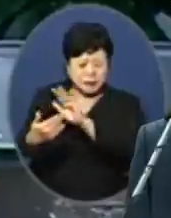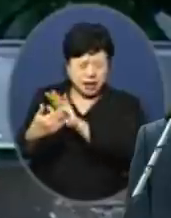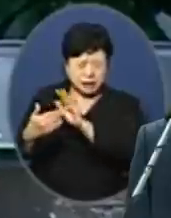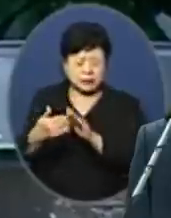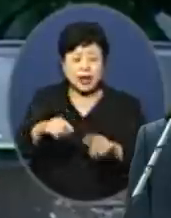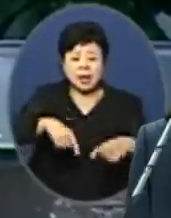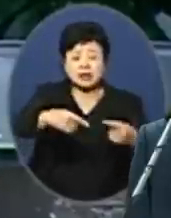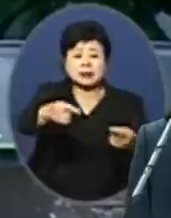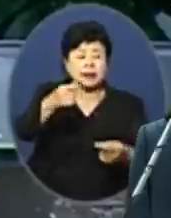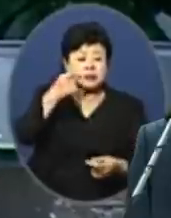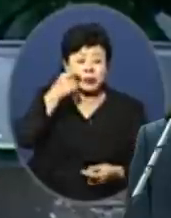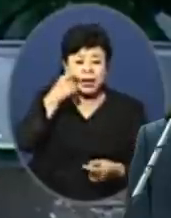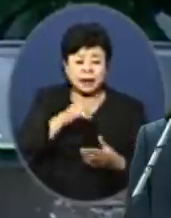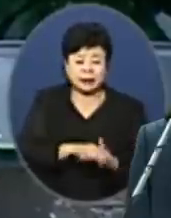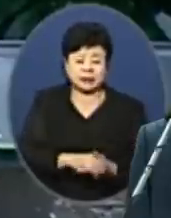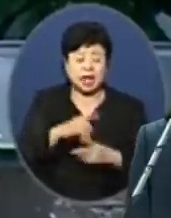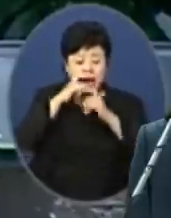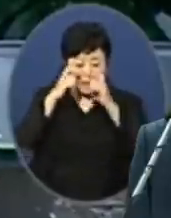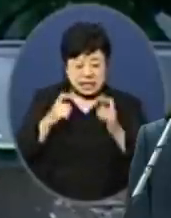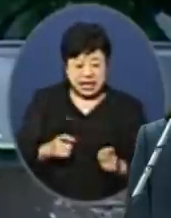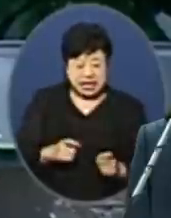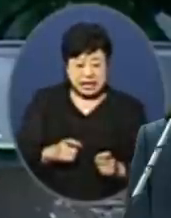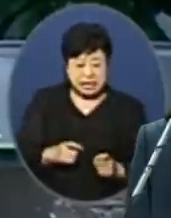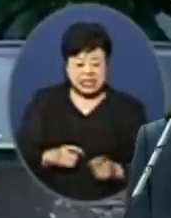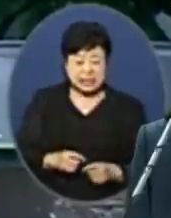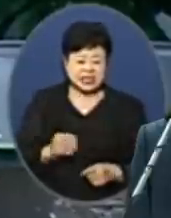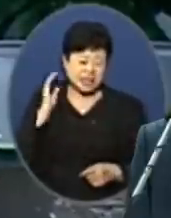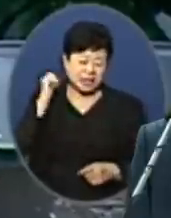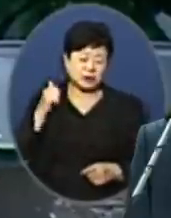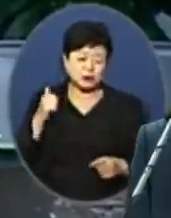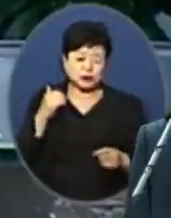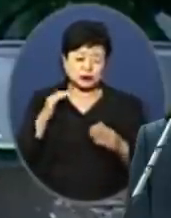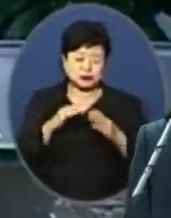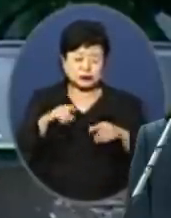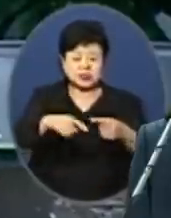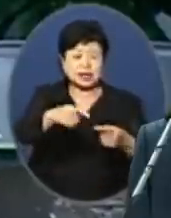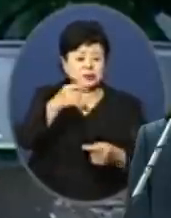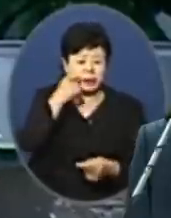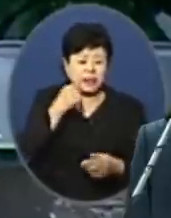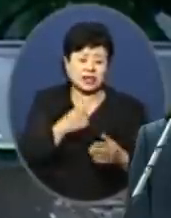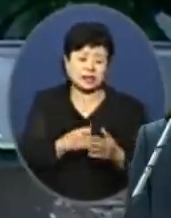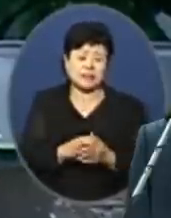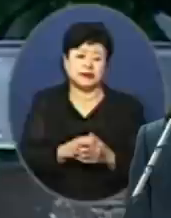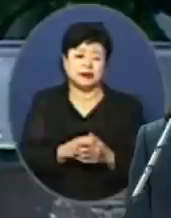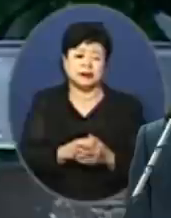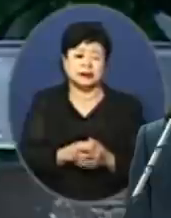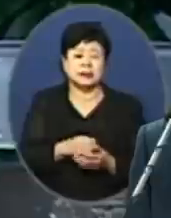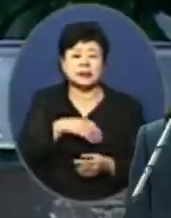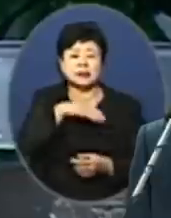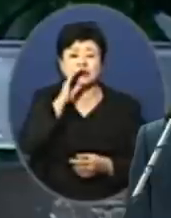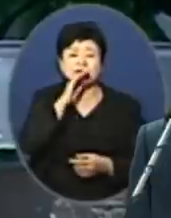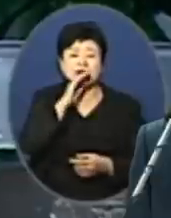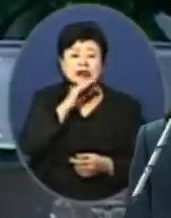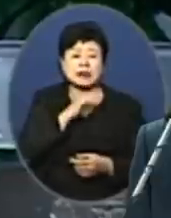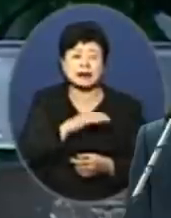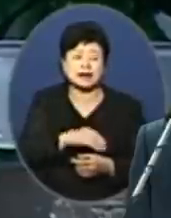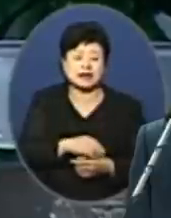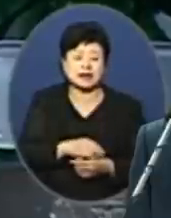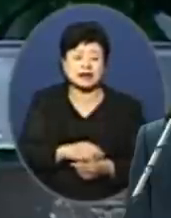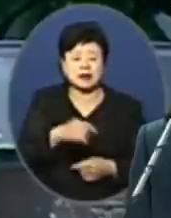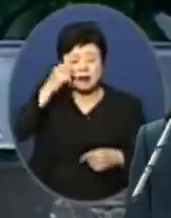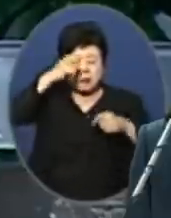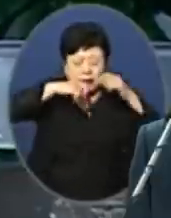절대로 어떠한 개인이 백악관에 마음대로 출입을 하지 못하는 것입니다. 그래서 두 다리를